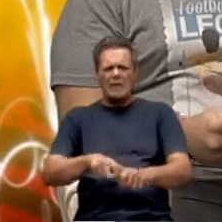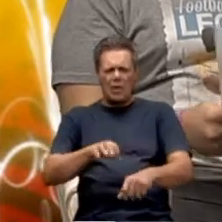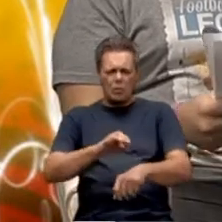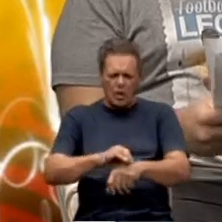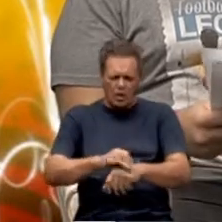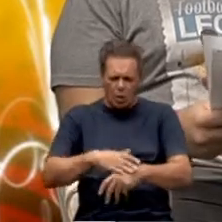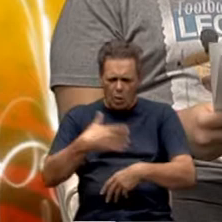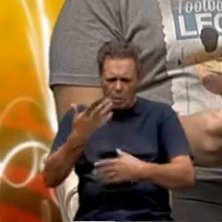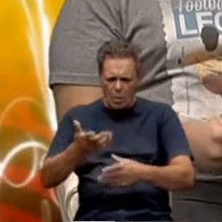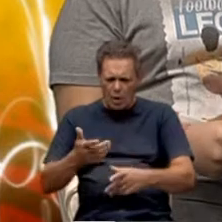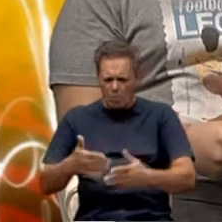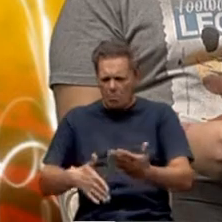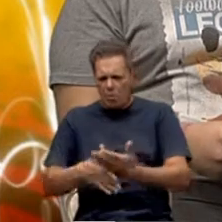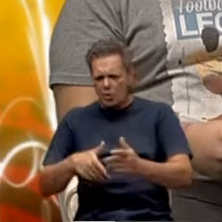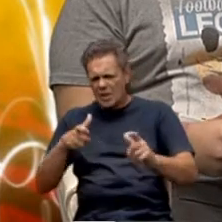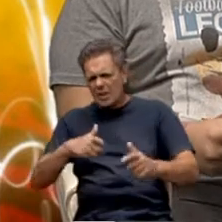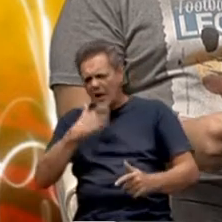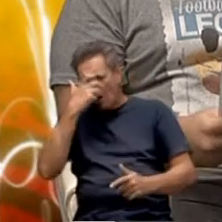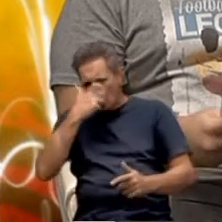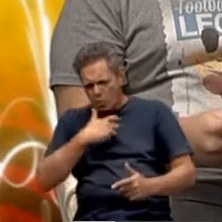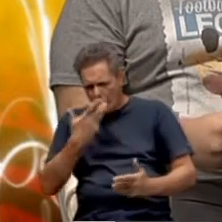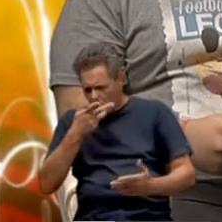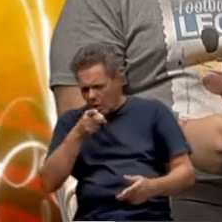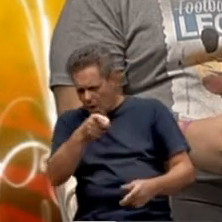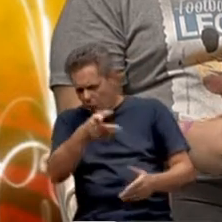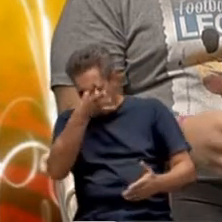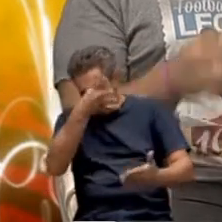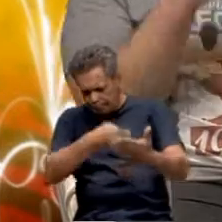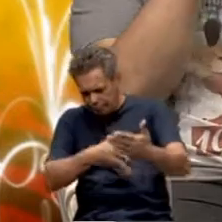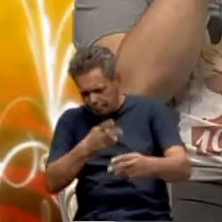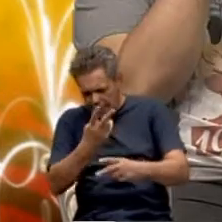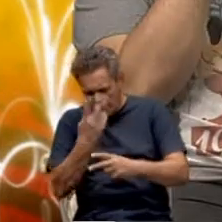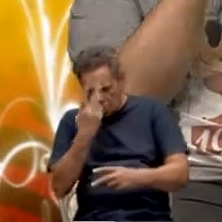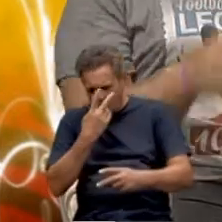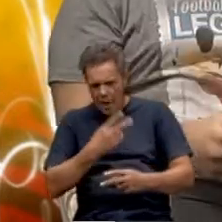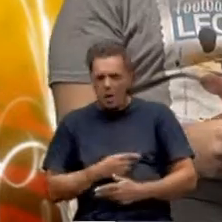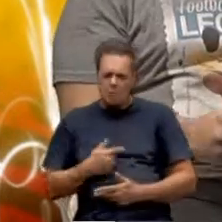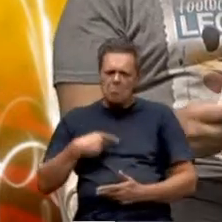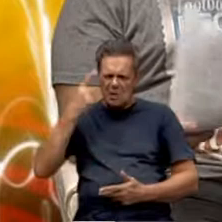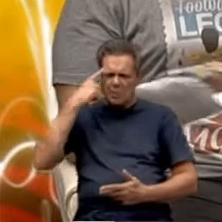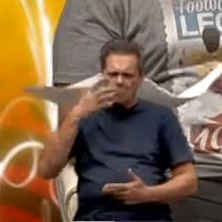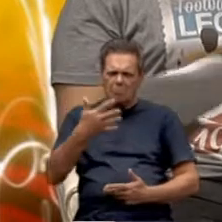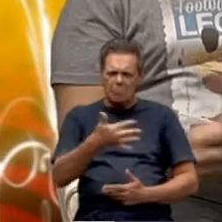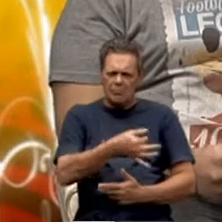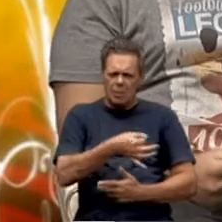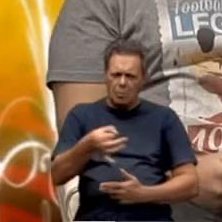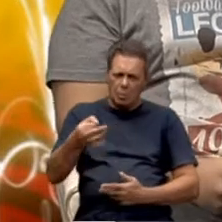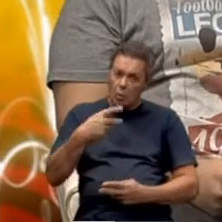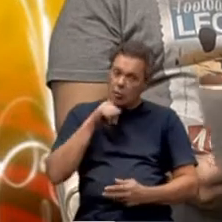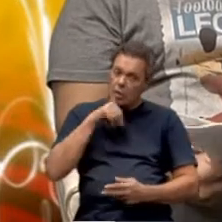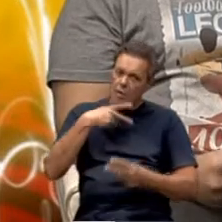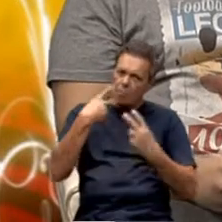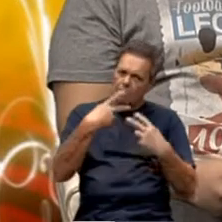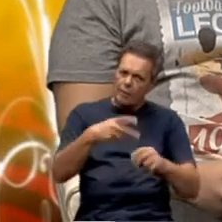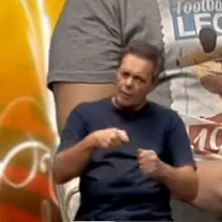može pomoći starija osoba koja ih razumije, mislim da bi to bilo od velikog značaja tokom liječenja. I povratka u društvo kada